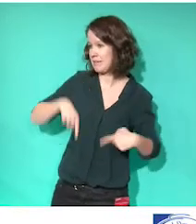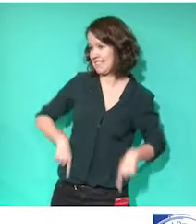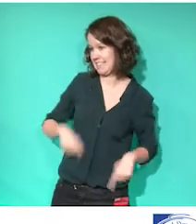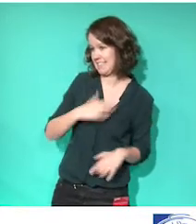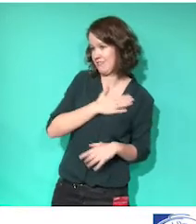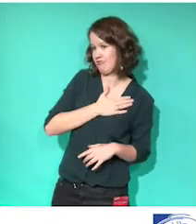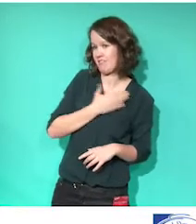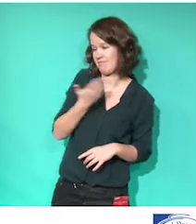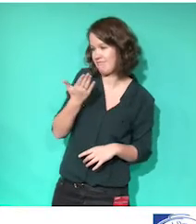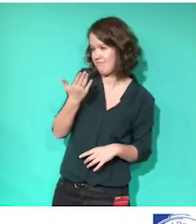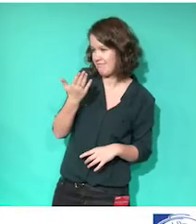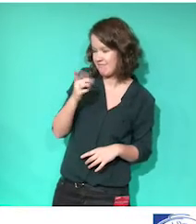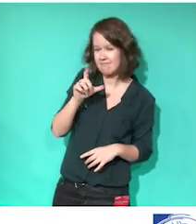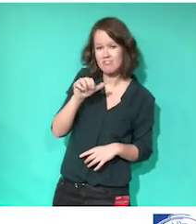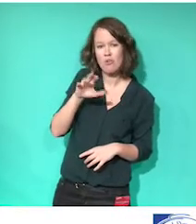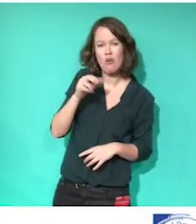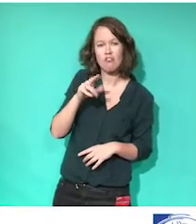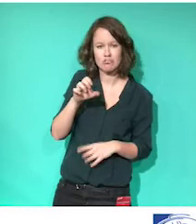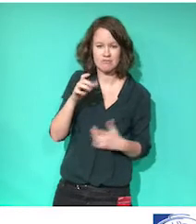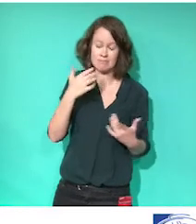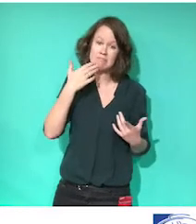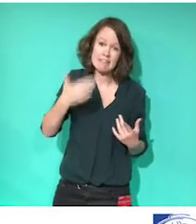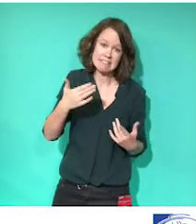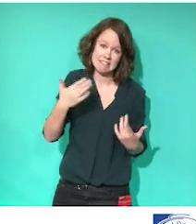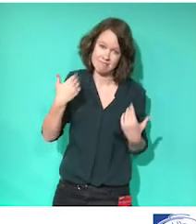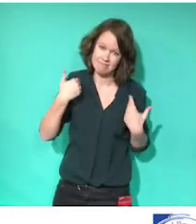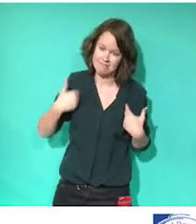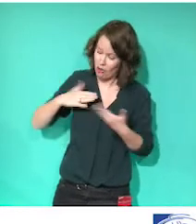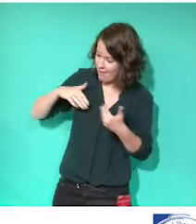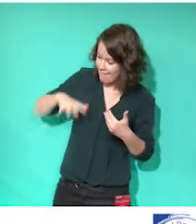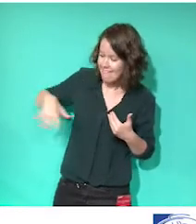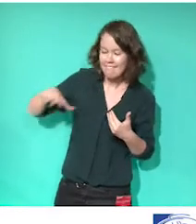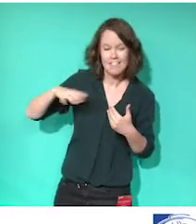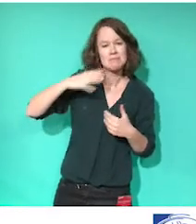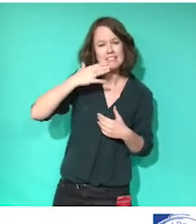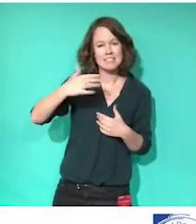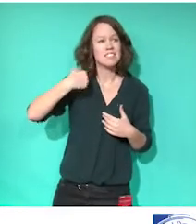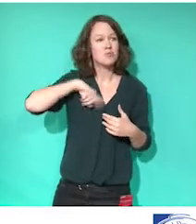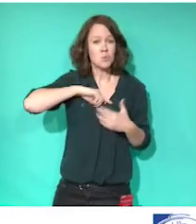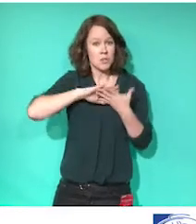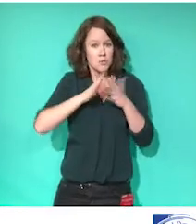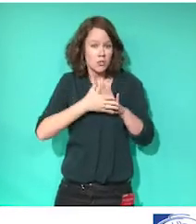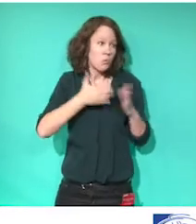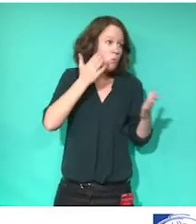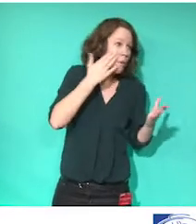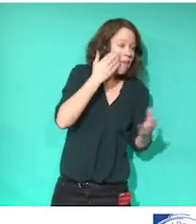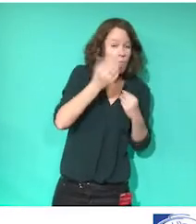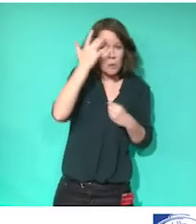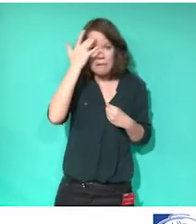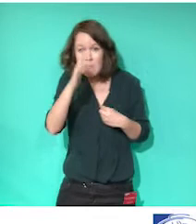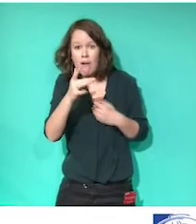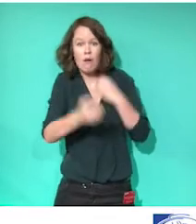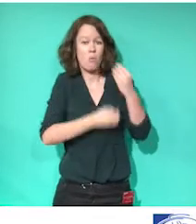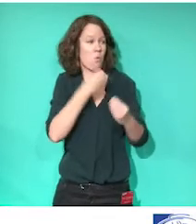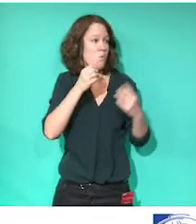vous remercier, je dirais, au nom de tout le monde, de nous avoir réunis. Nous nous croisions de temps en temps, nous nous connaissions, ou certaines, c'est